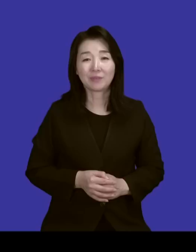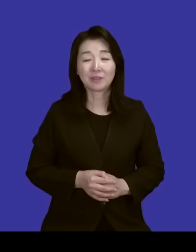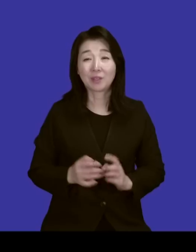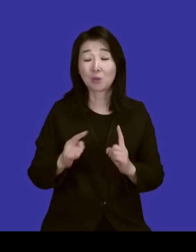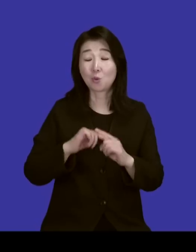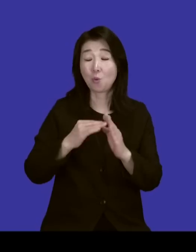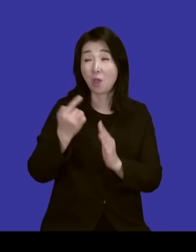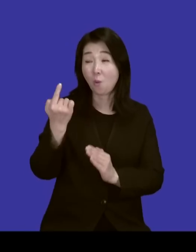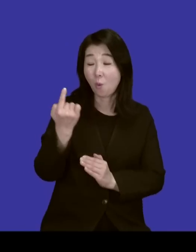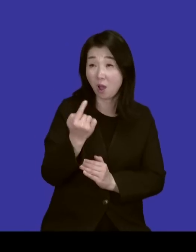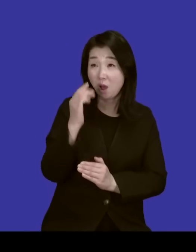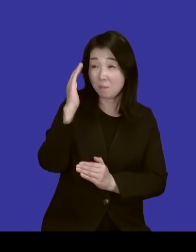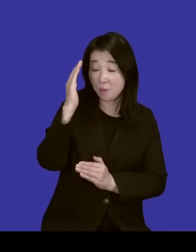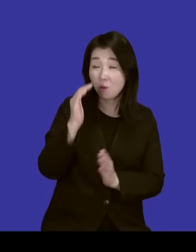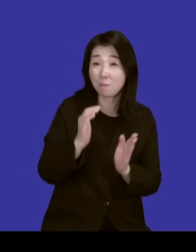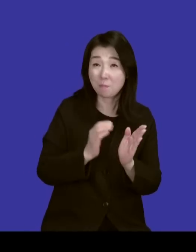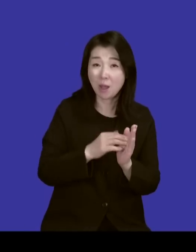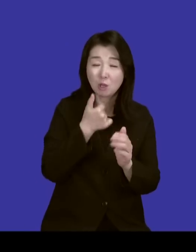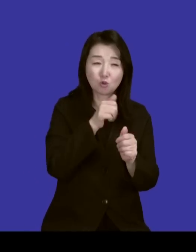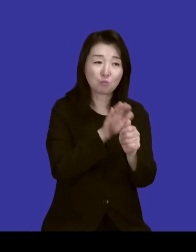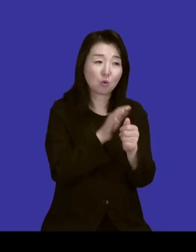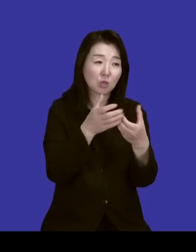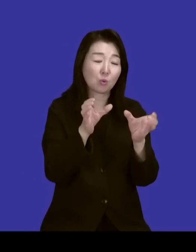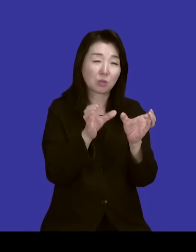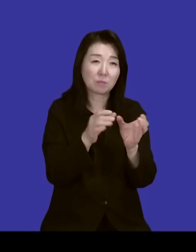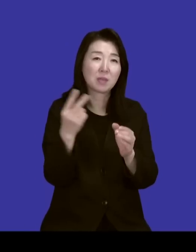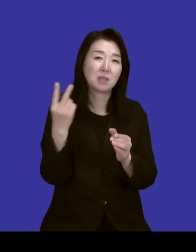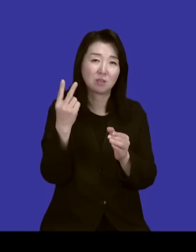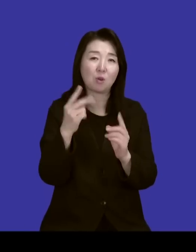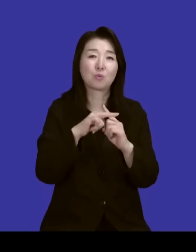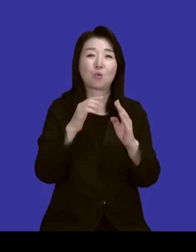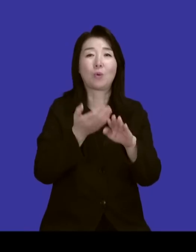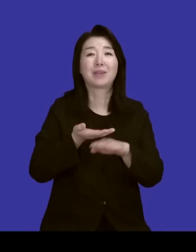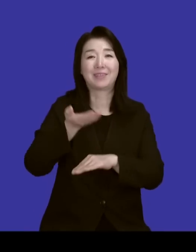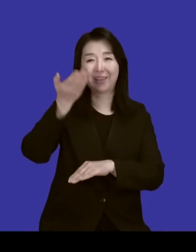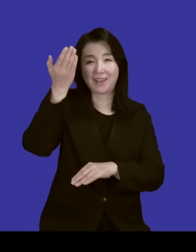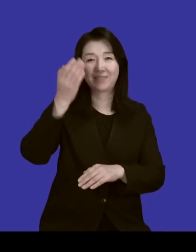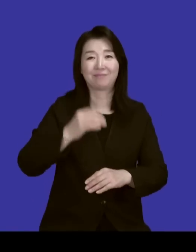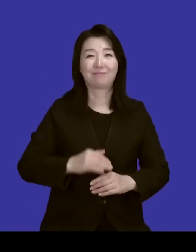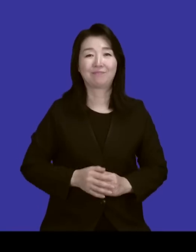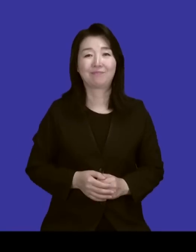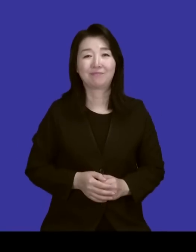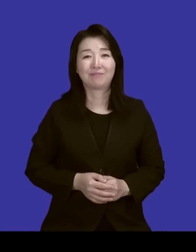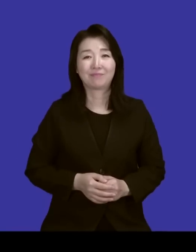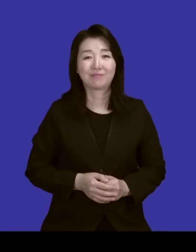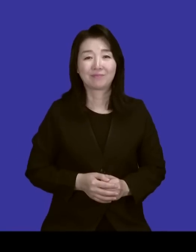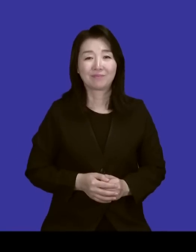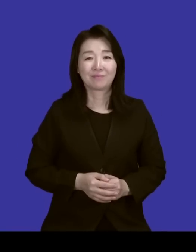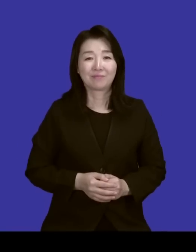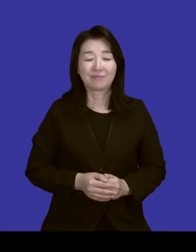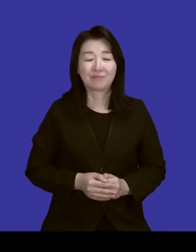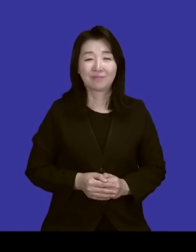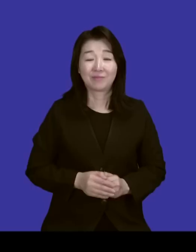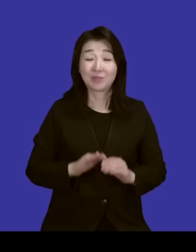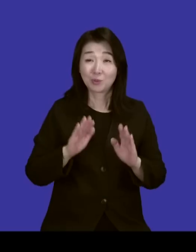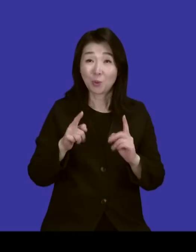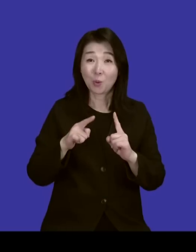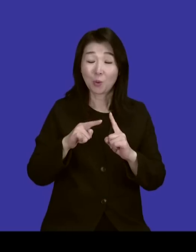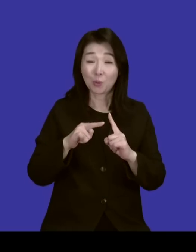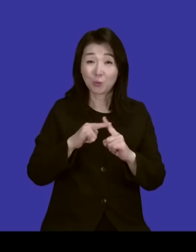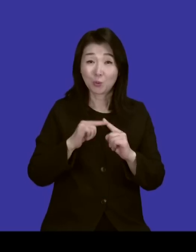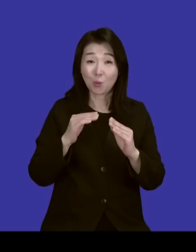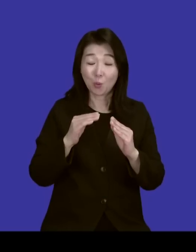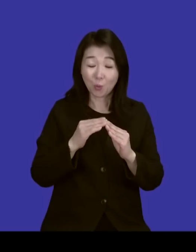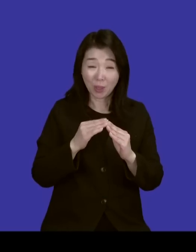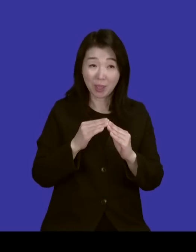거기도 중보기도와 비슷하게 2,000교회가 넘어요. 네. 많은 교회들이 다녀갔고 또 많은 교회들이 오늘